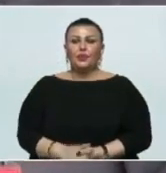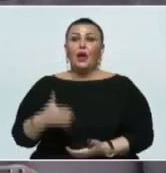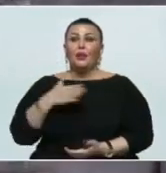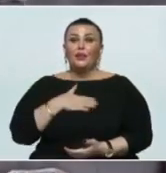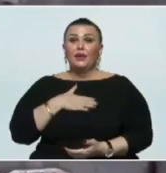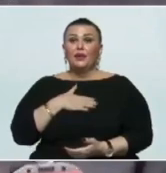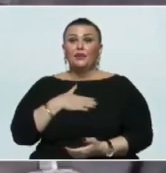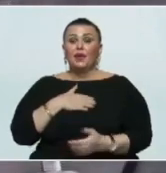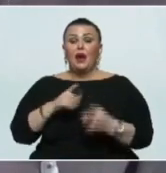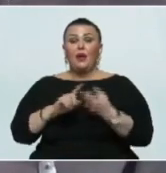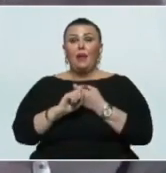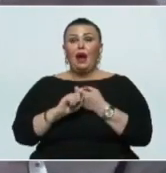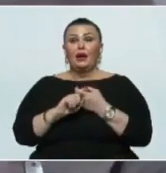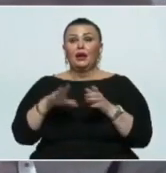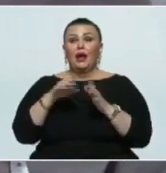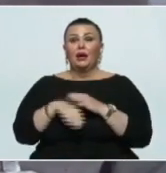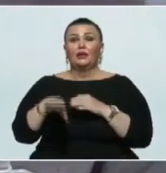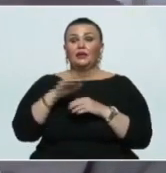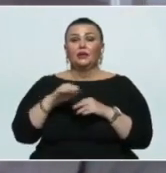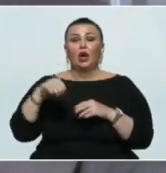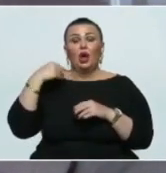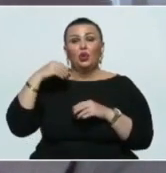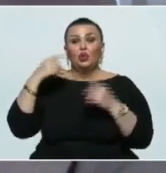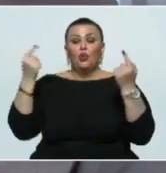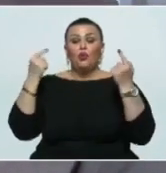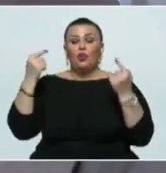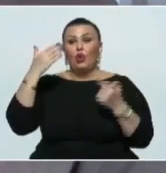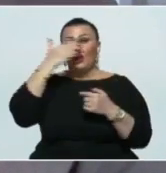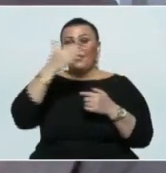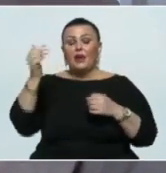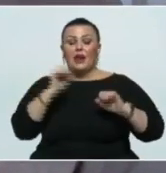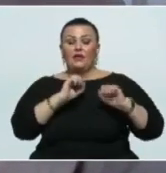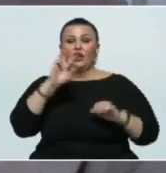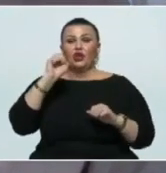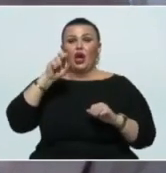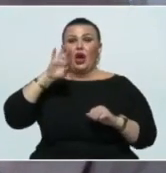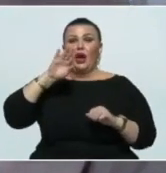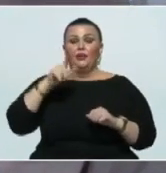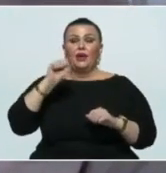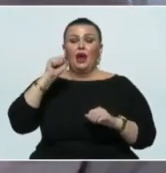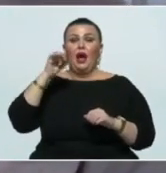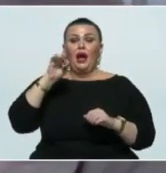bizimle bağlantıda Türkiye Büyük Millet Meclisi'nin milletvekili Şamil Ayrım'ıydı.